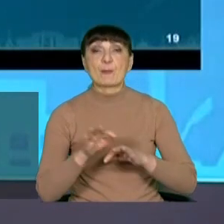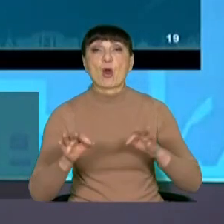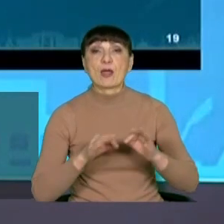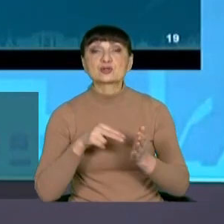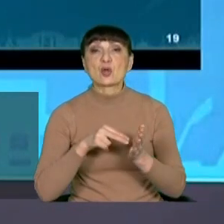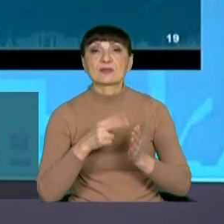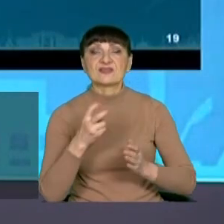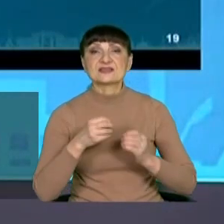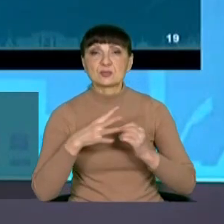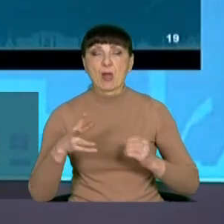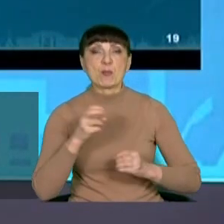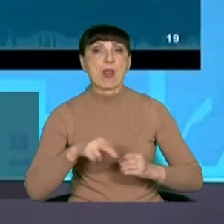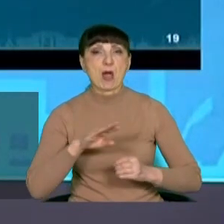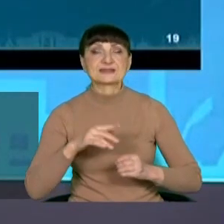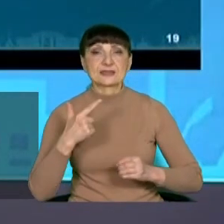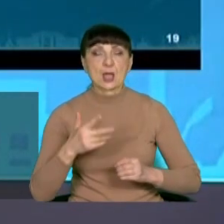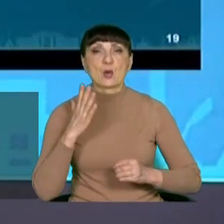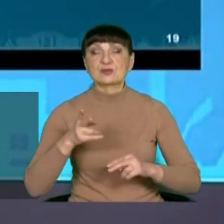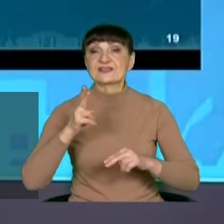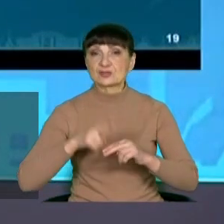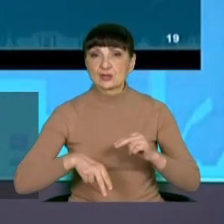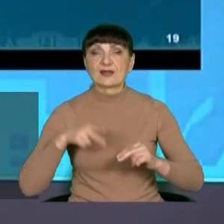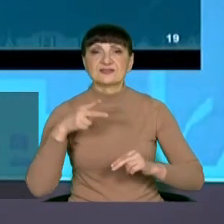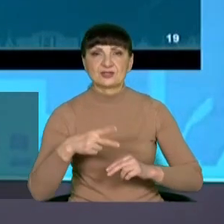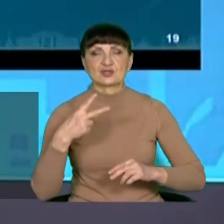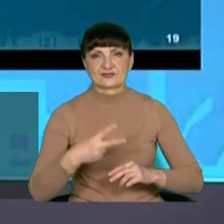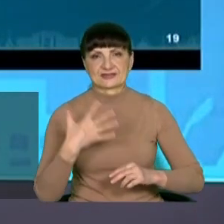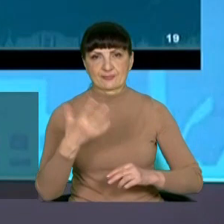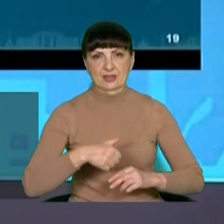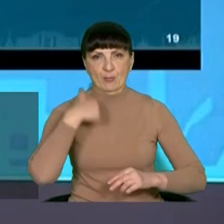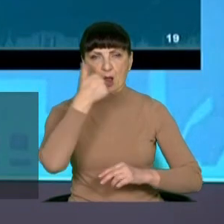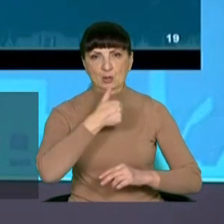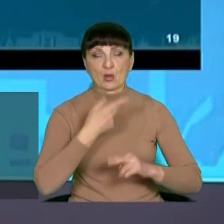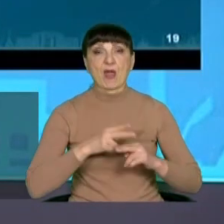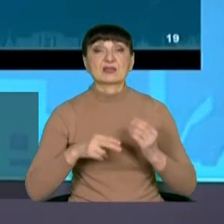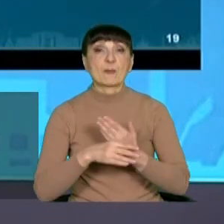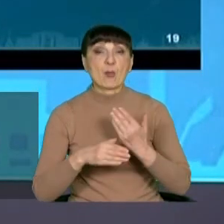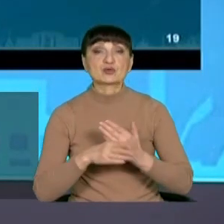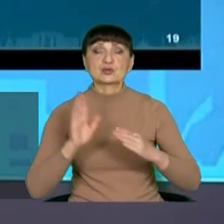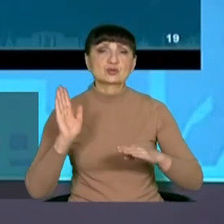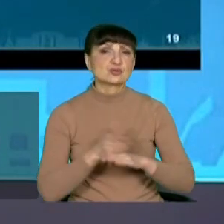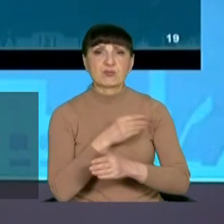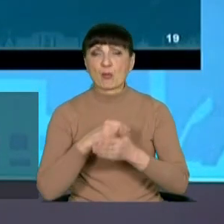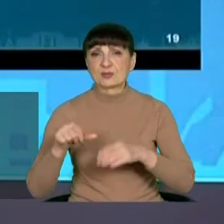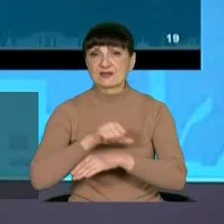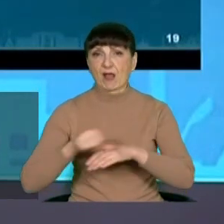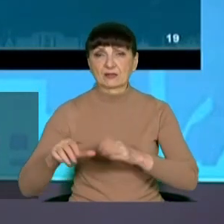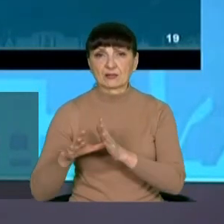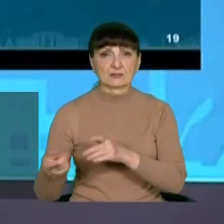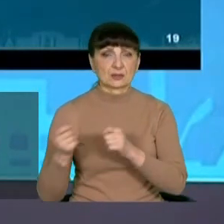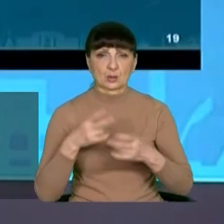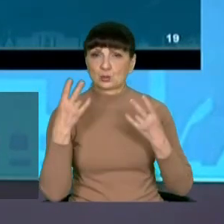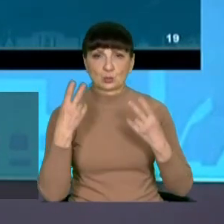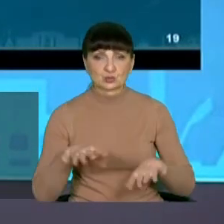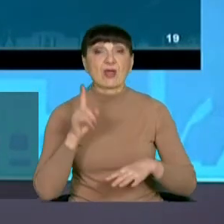стоимостью 215 миллиардов тенге будет завершена в 2025 году. Это позволит исключить покупку электроэнергии извне